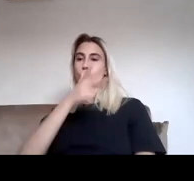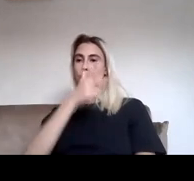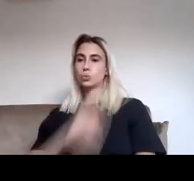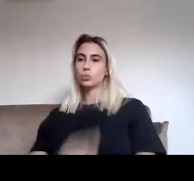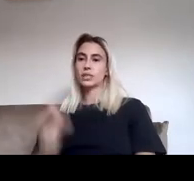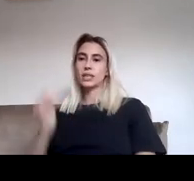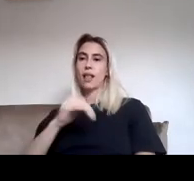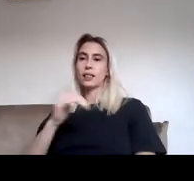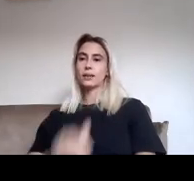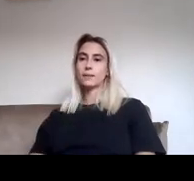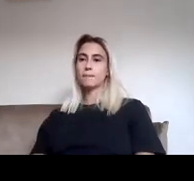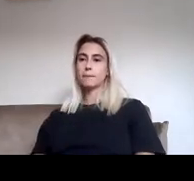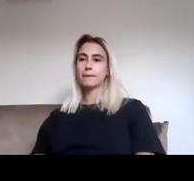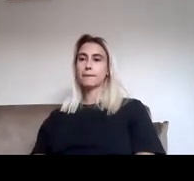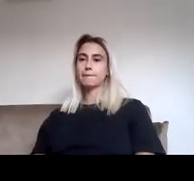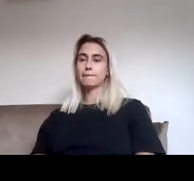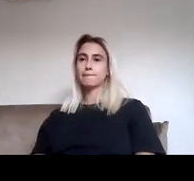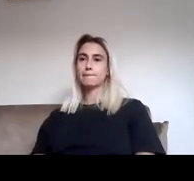yani.